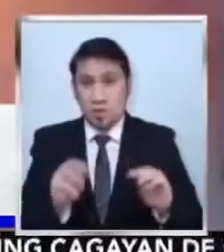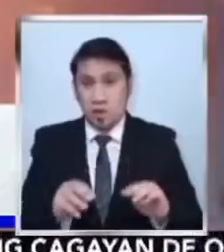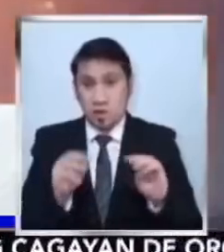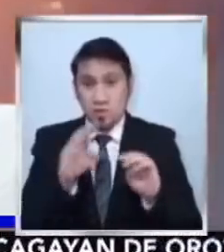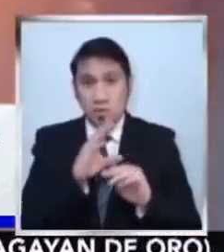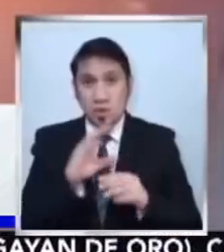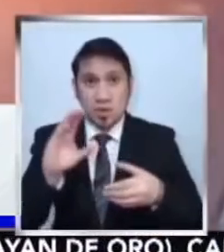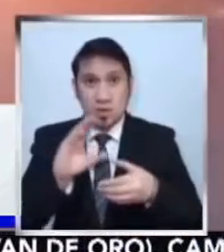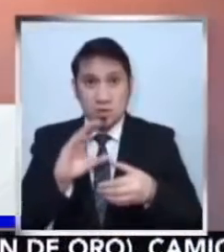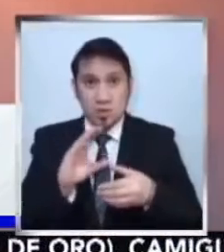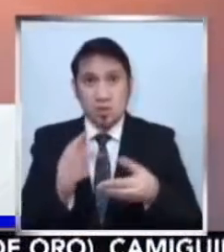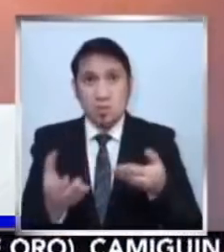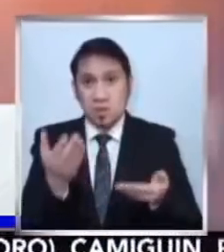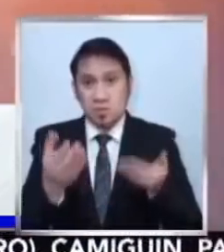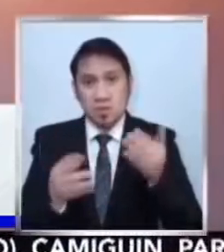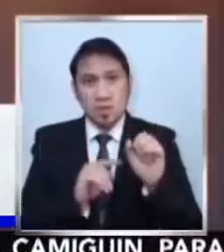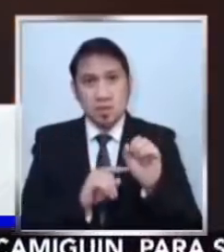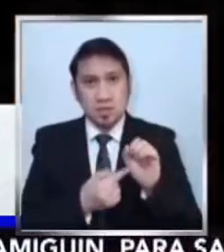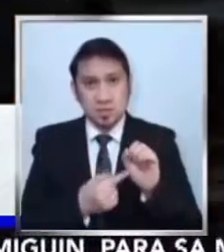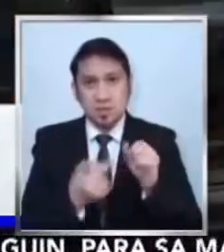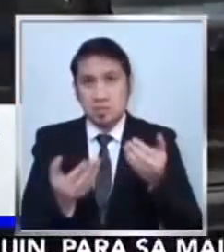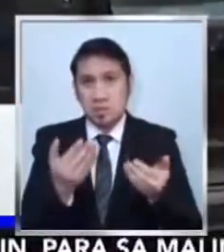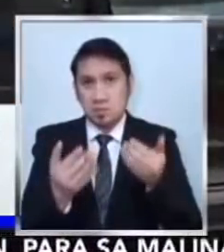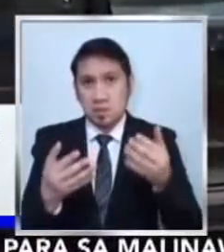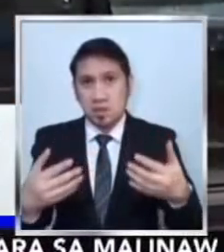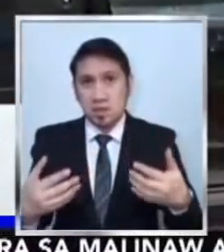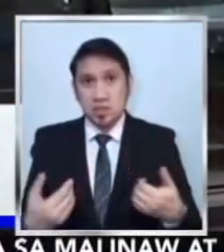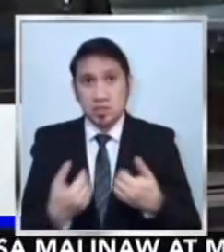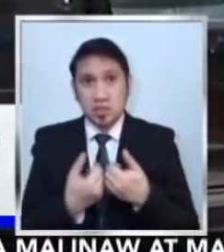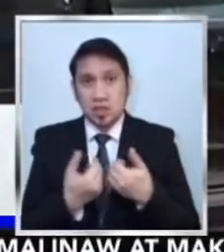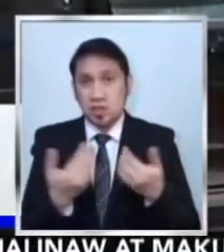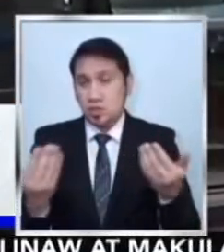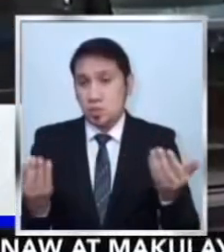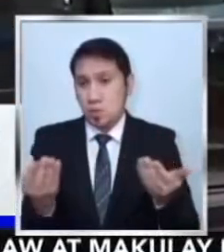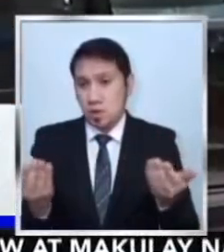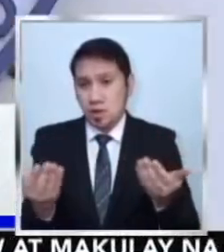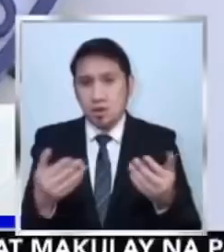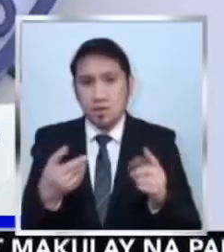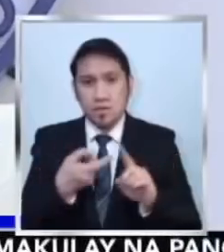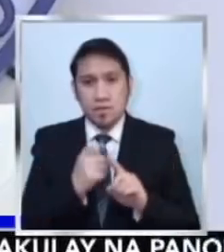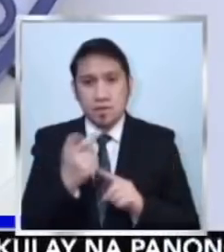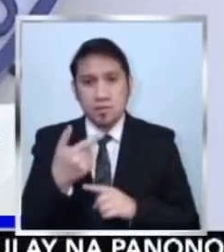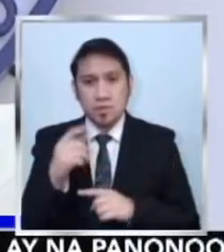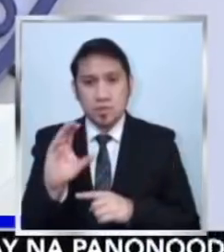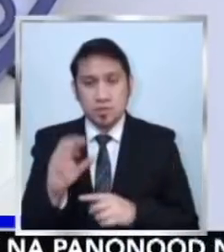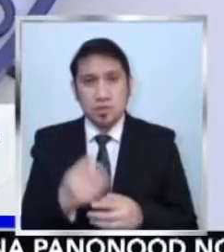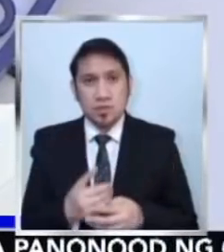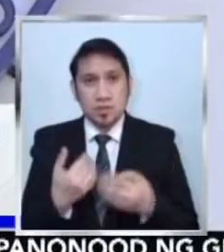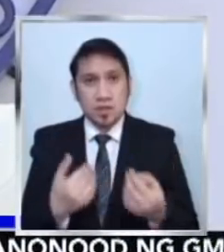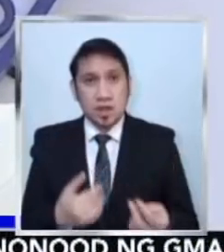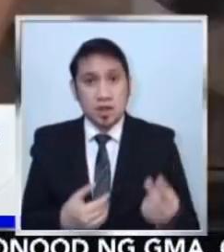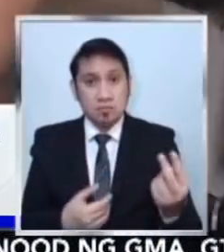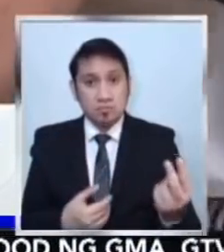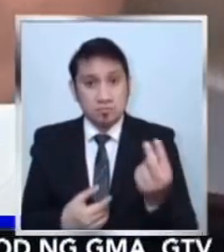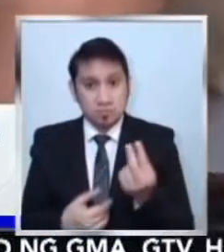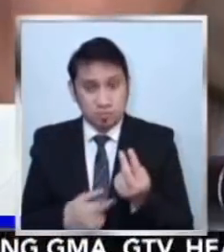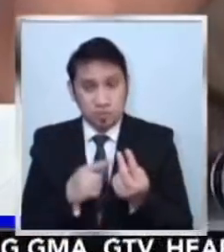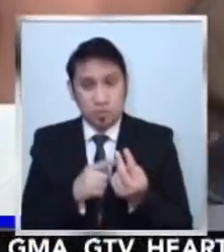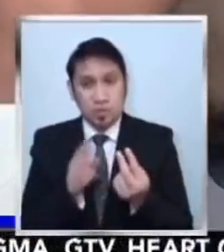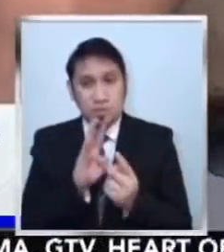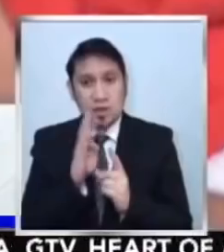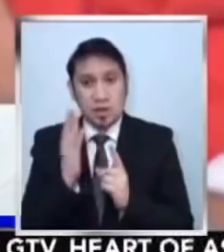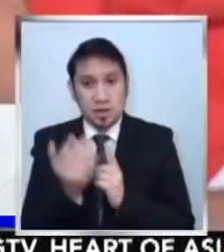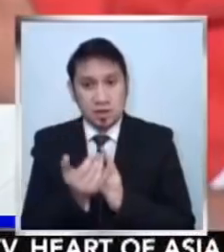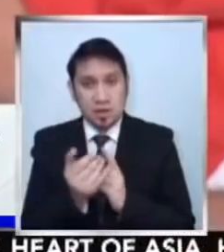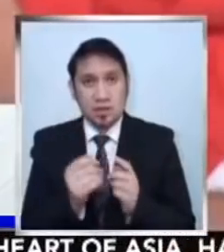posibleng nagsimula raw sa hamunan sa group chat. Kanina, dalawang kabataan ang inimbitahan sa Barangay Hall ng Longos sa Malabon kaugnay rito. Pero giit